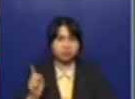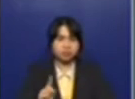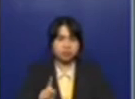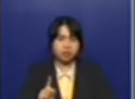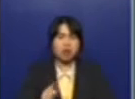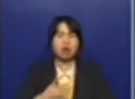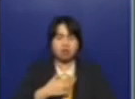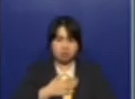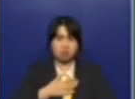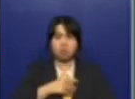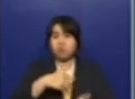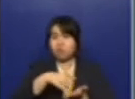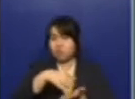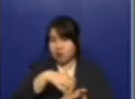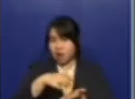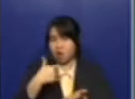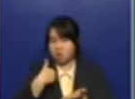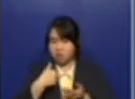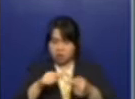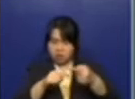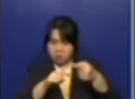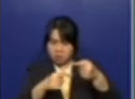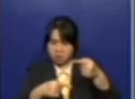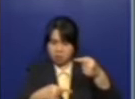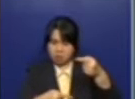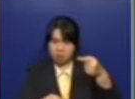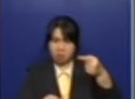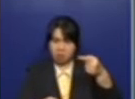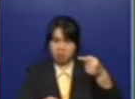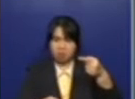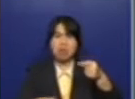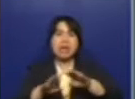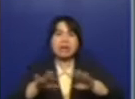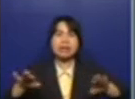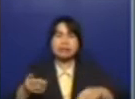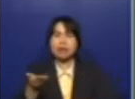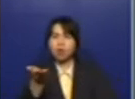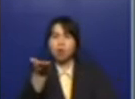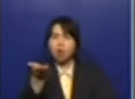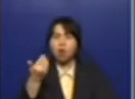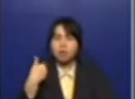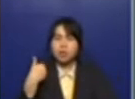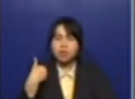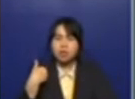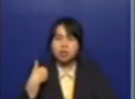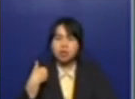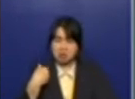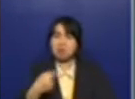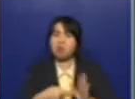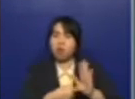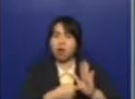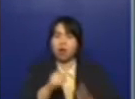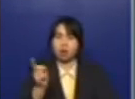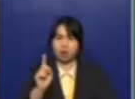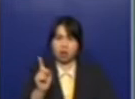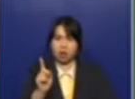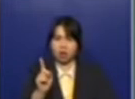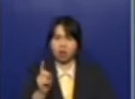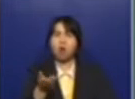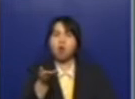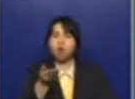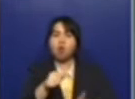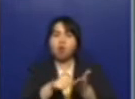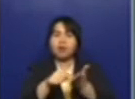ผมเรียนท่านประธานว่ามีหลายข้อที่นักศึกษานั้นได้เคยเรียกร้องโดยเฉพาะอย่างยิ่งเรื่องหนึ่งก็คือเรื่องของการแก้ไขรัฐธร